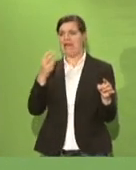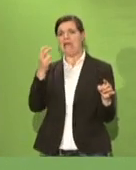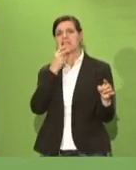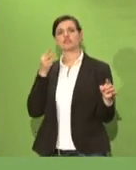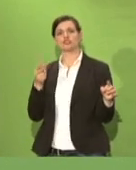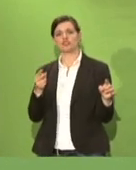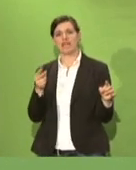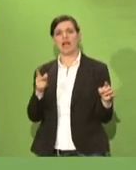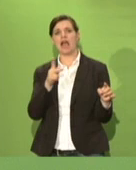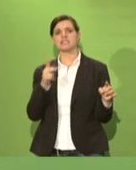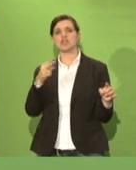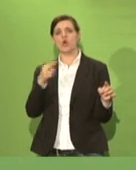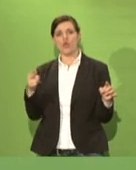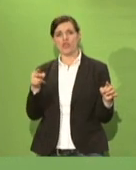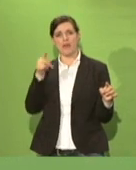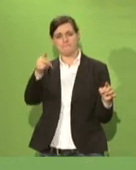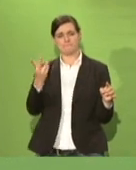Elektrostecker aus Kirchhundem,